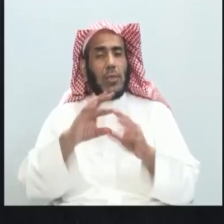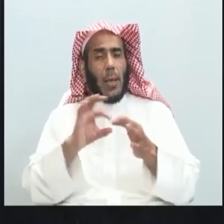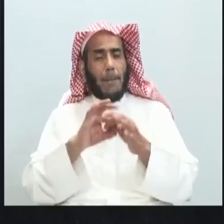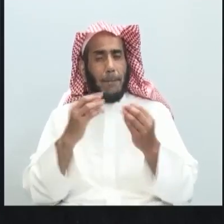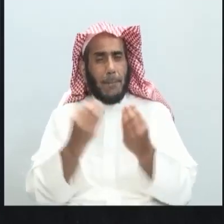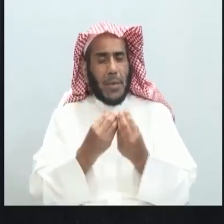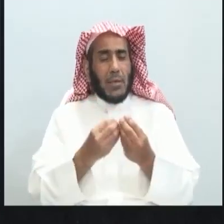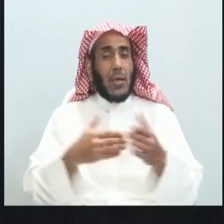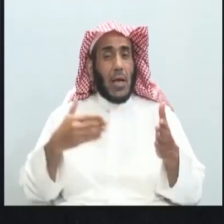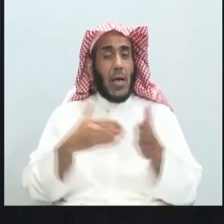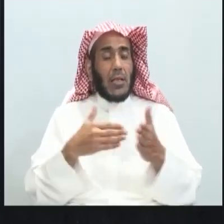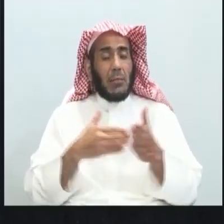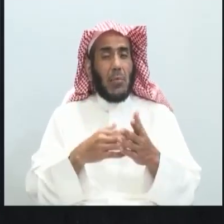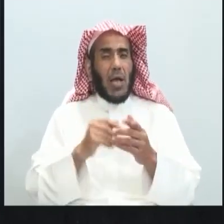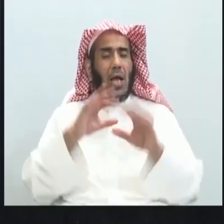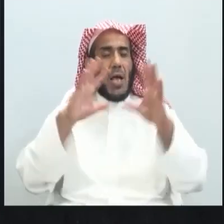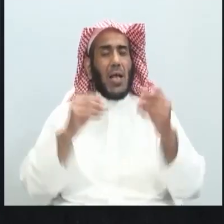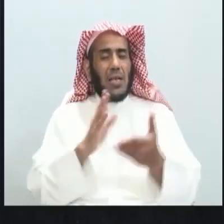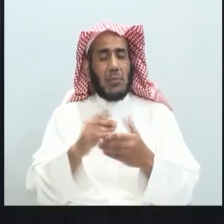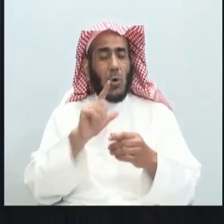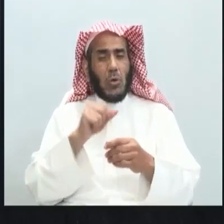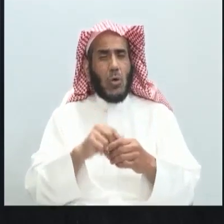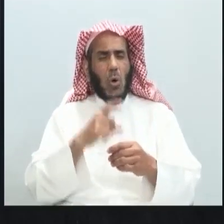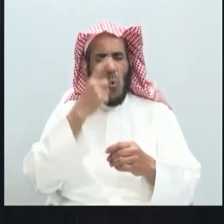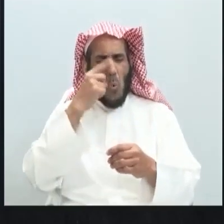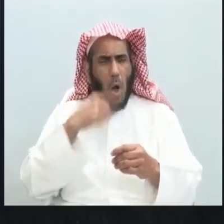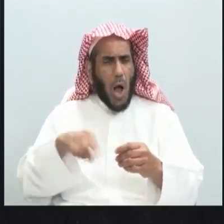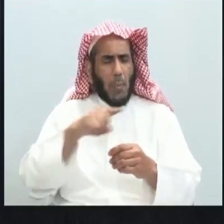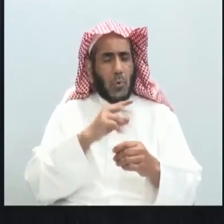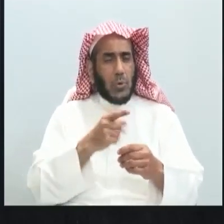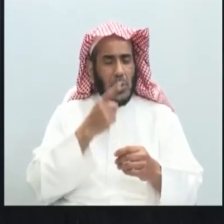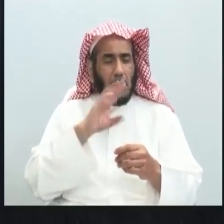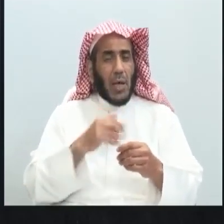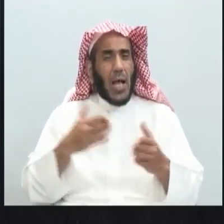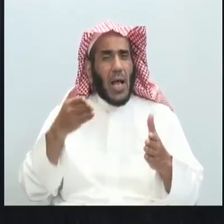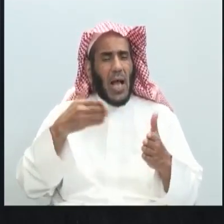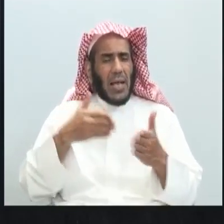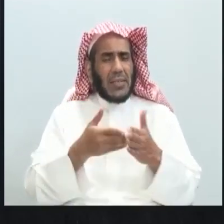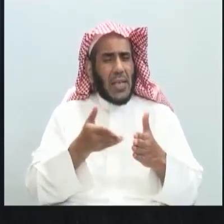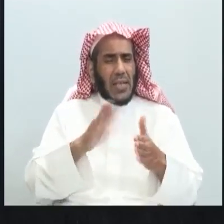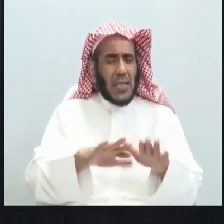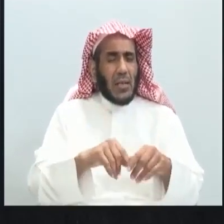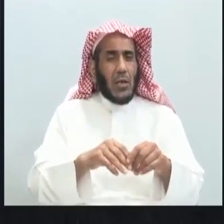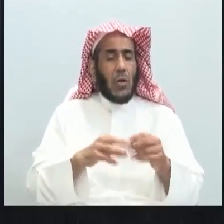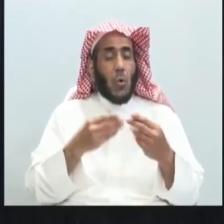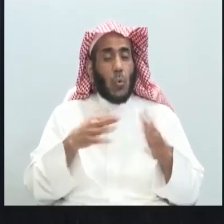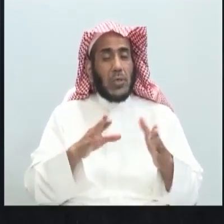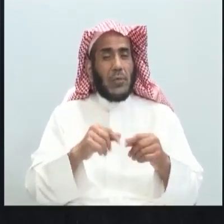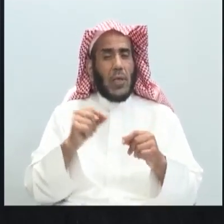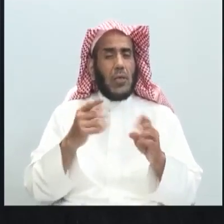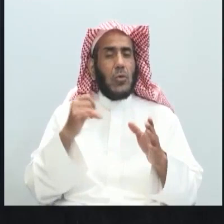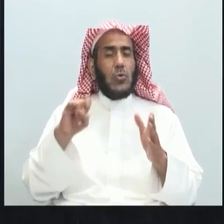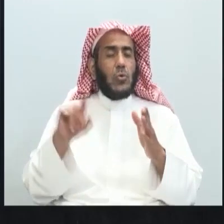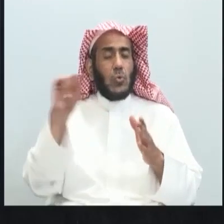ببعض ختم الحجر بقوله تعالى واعبد ربك حتى ياتيك اليقين واستفتح النحل